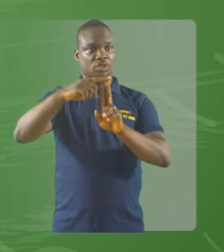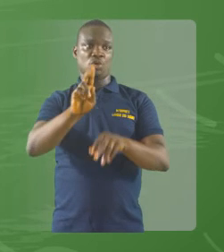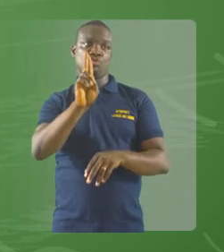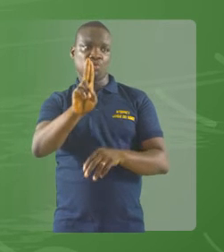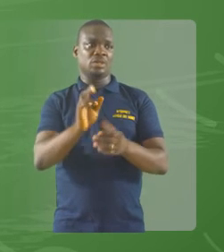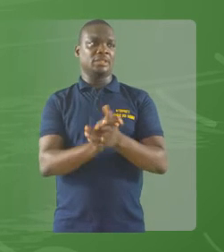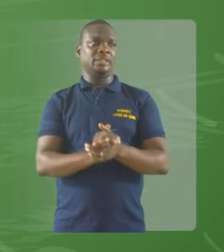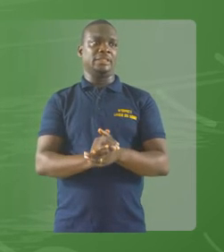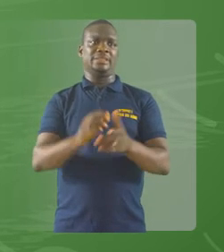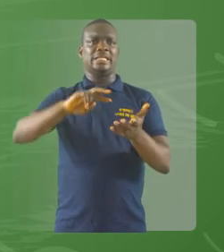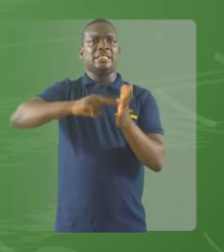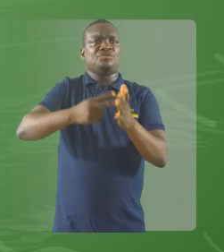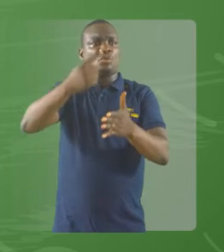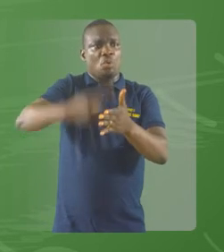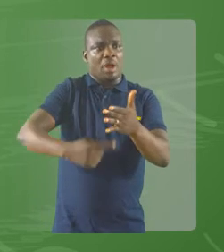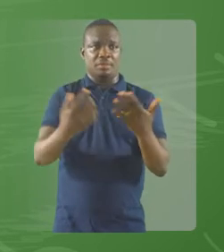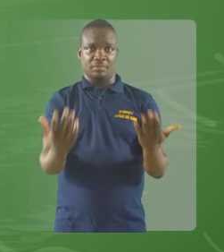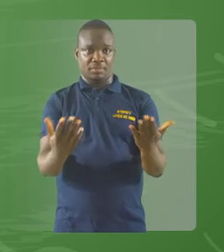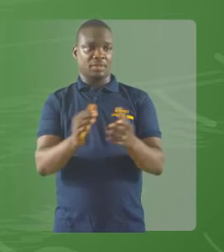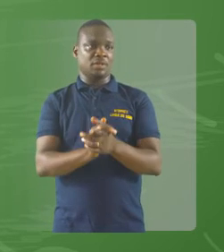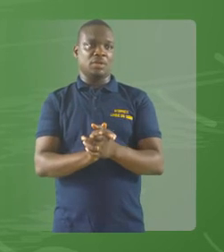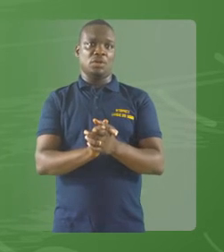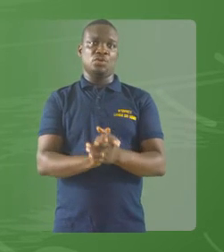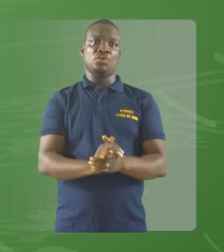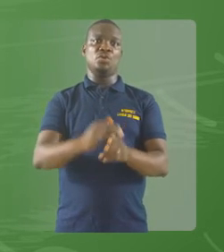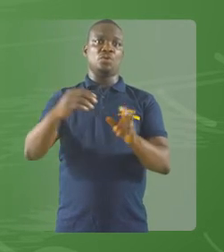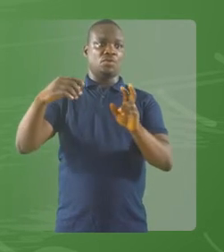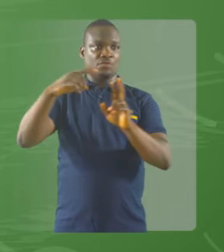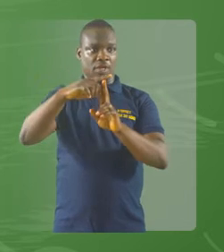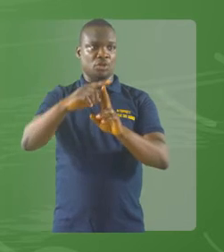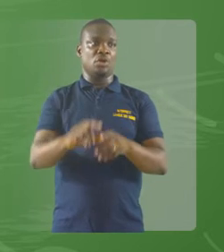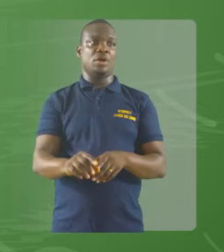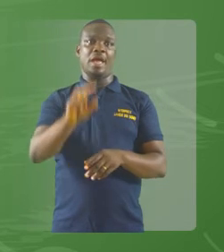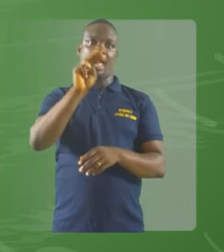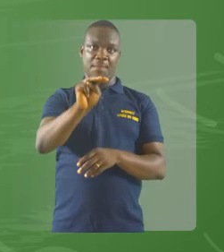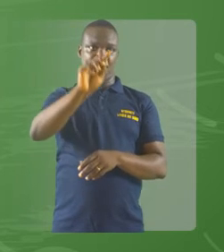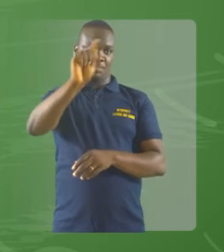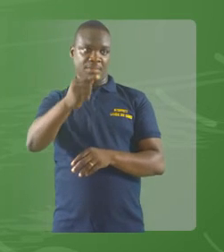signifie que le vecteur M' est égal au vecteur U.